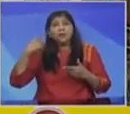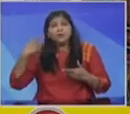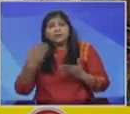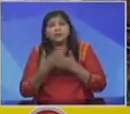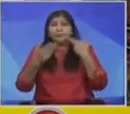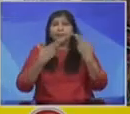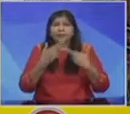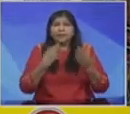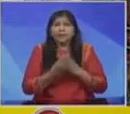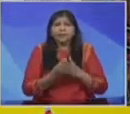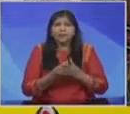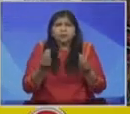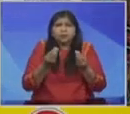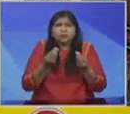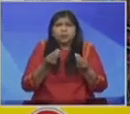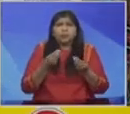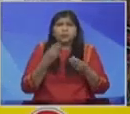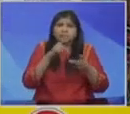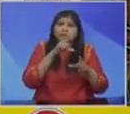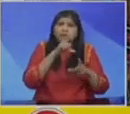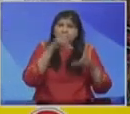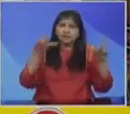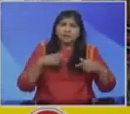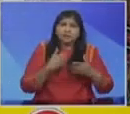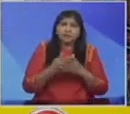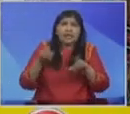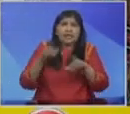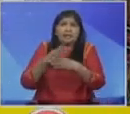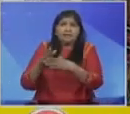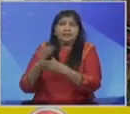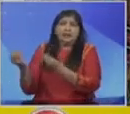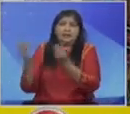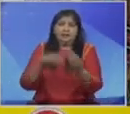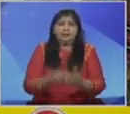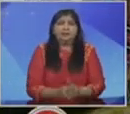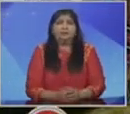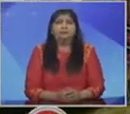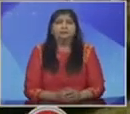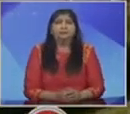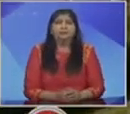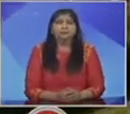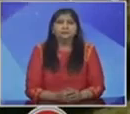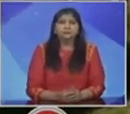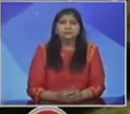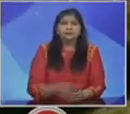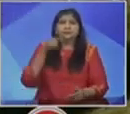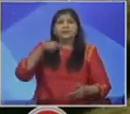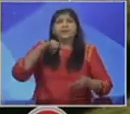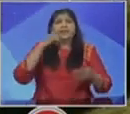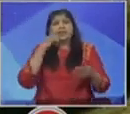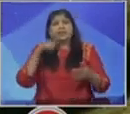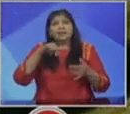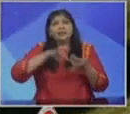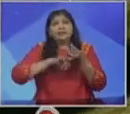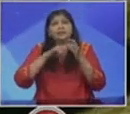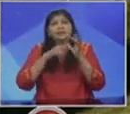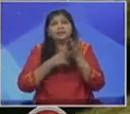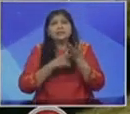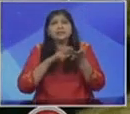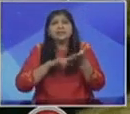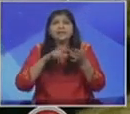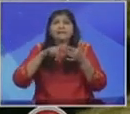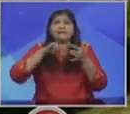एक छोटी सी इंटरेस्टिंग क्लिप आप सबके साथ साझा करना चाहता हूँ। भवतां सर्वेषां हार्दं